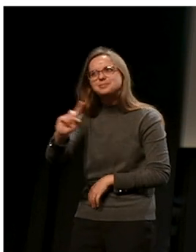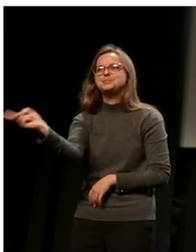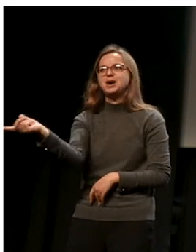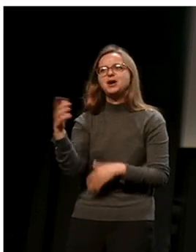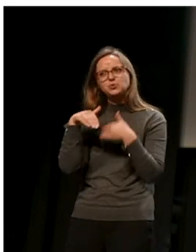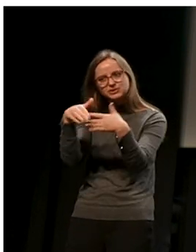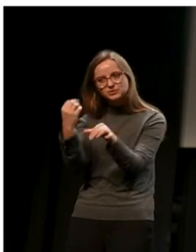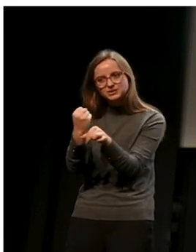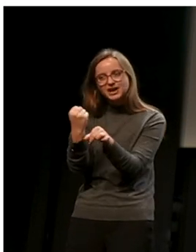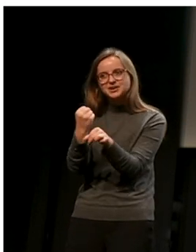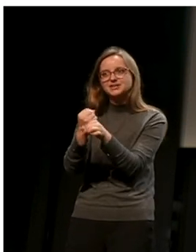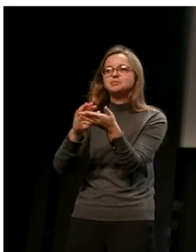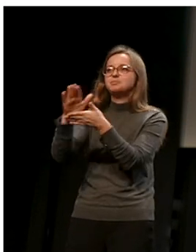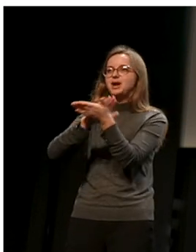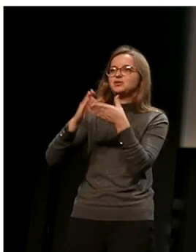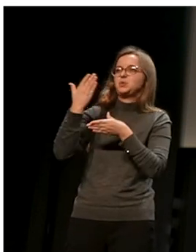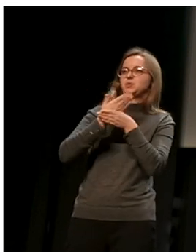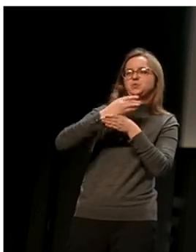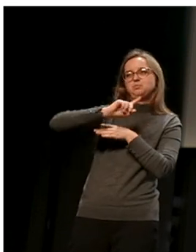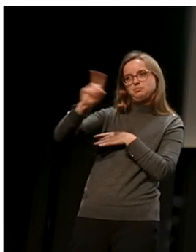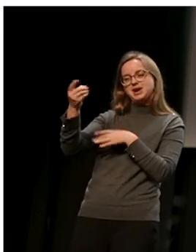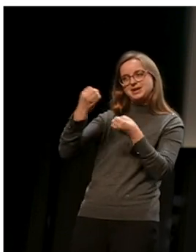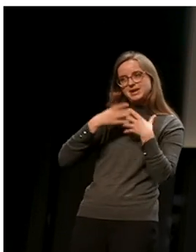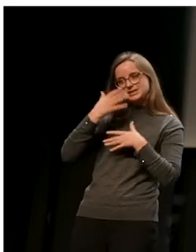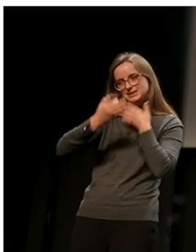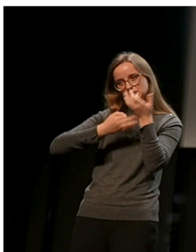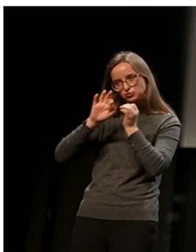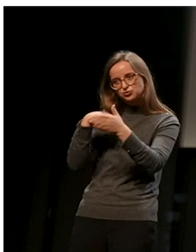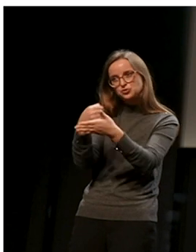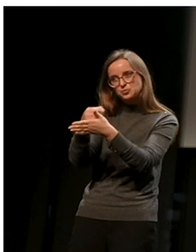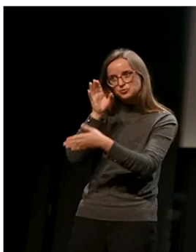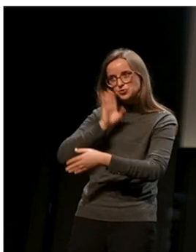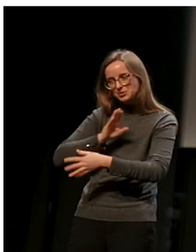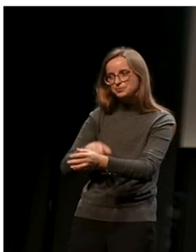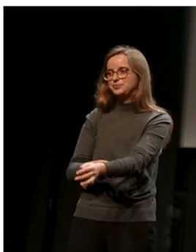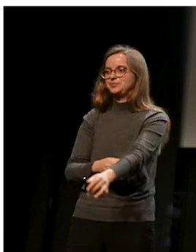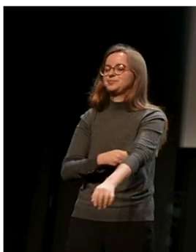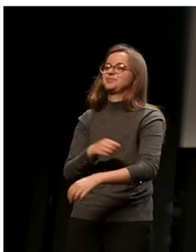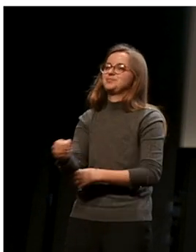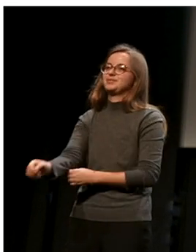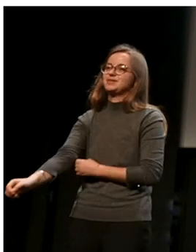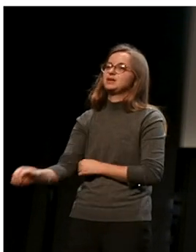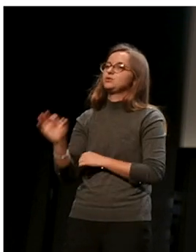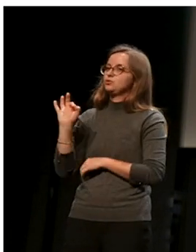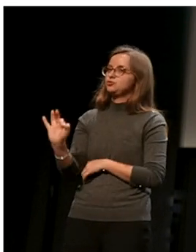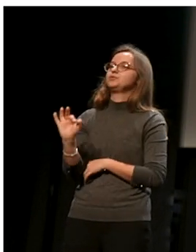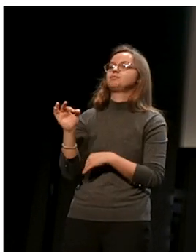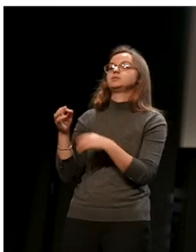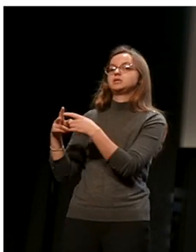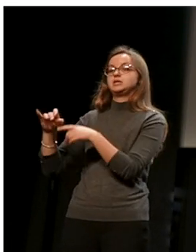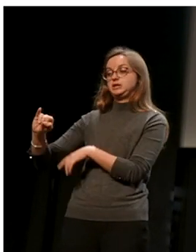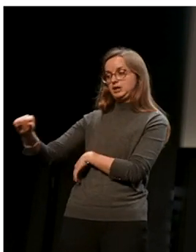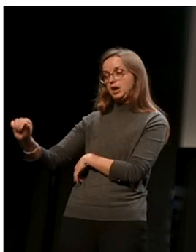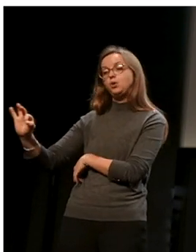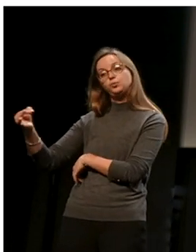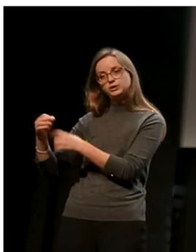c'est bien de laisser finir aussi. On va vous donner le micro. Le truc, dans ce sens-là, c'est de dire, est-ce qu'il y a un outil qui arrive maintenant ? Et justement,